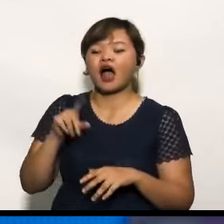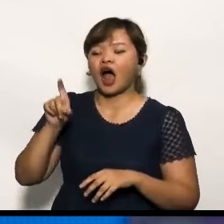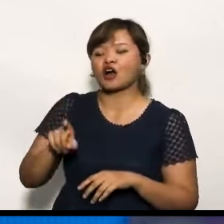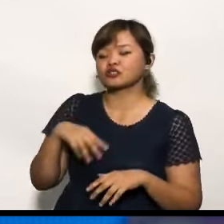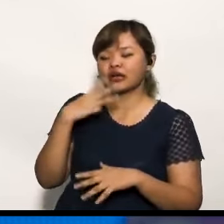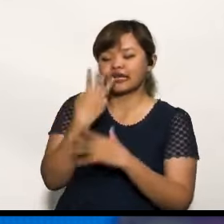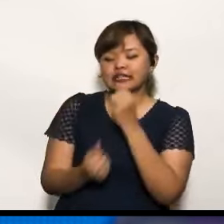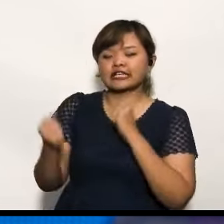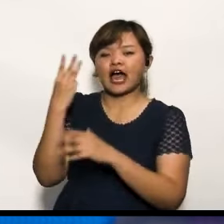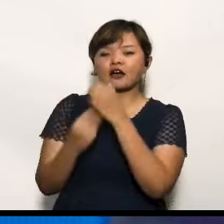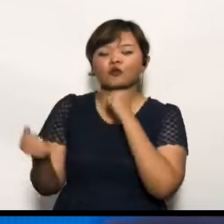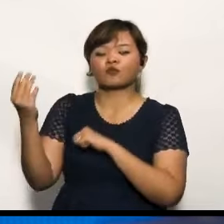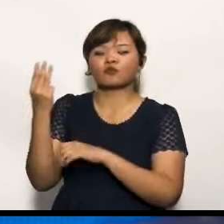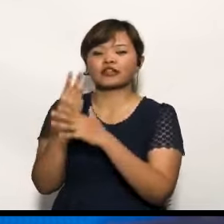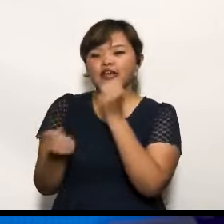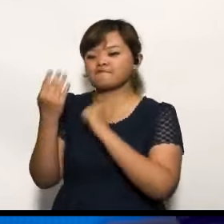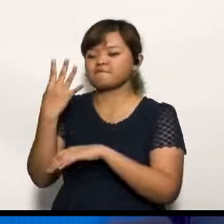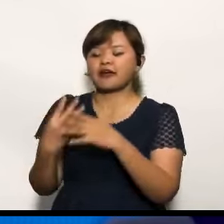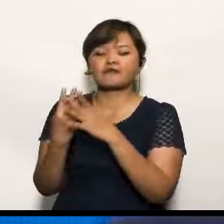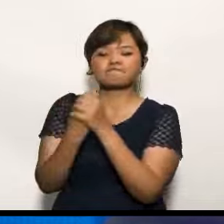maintain double, triple, quadruple.